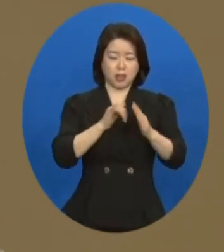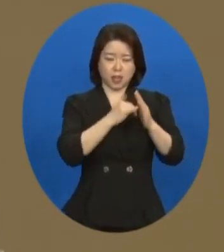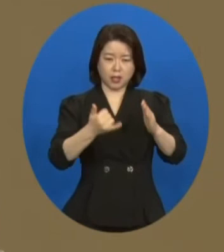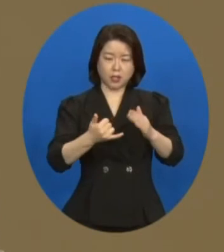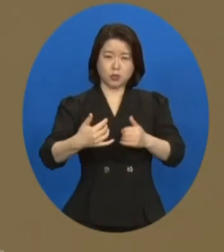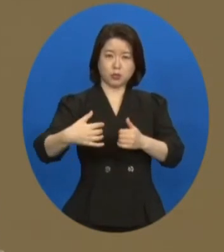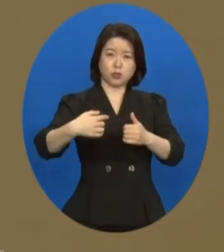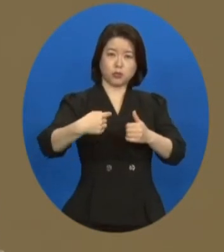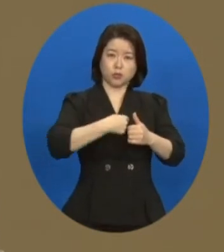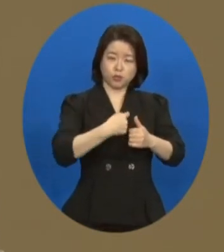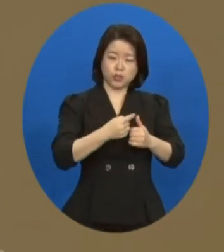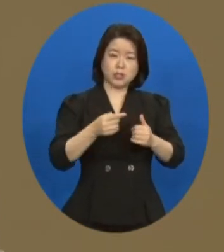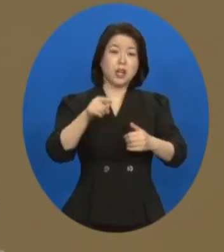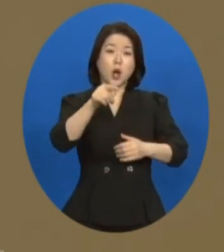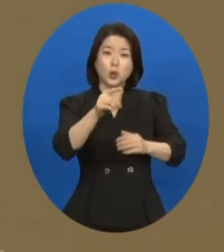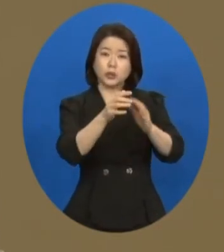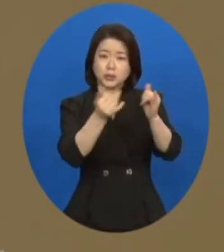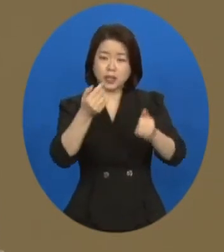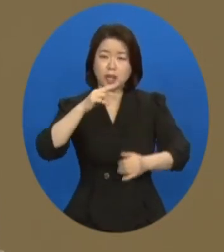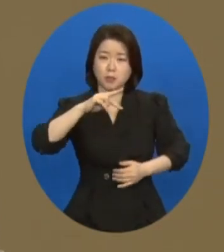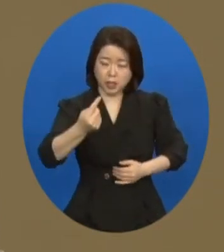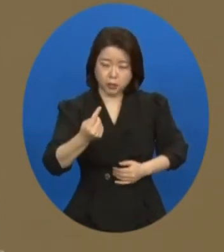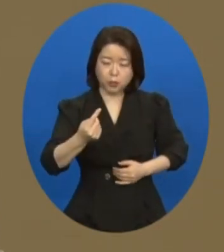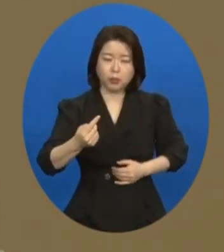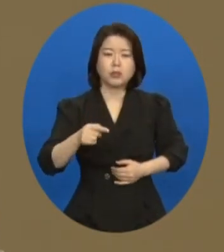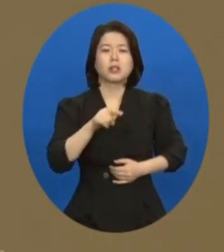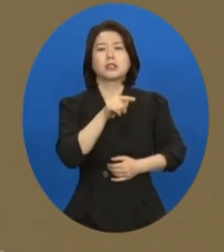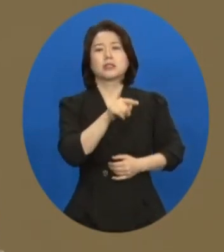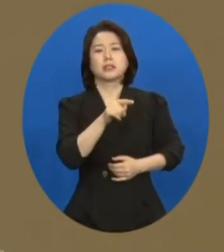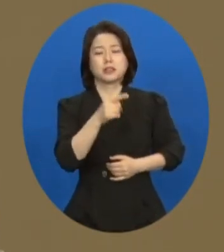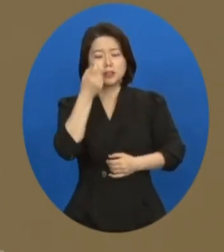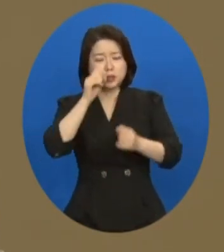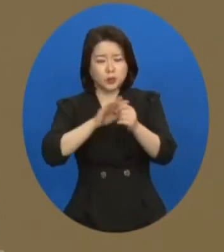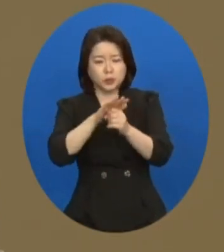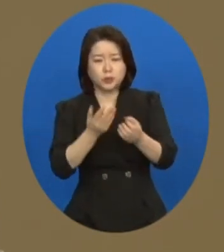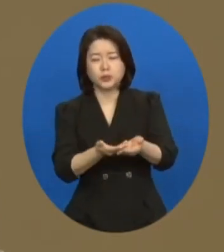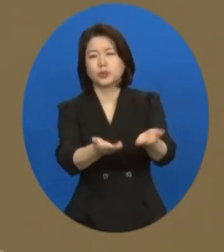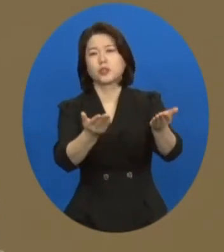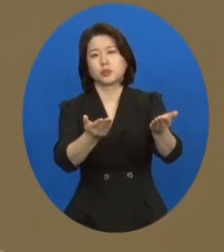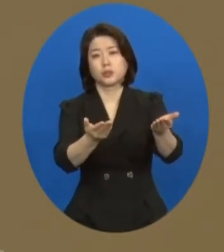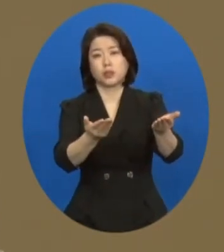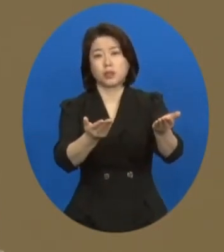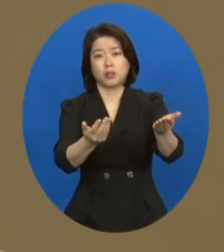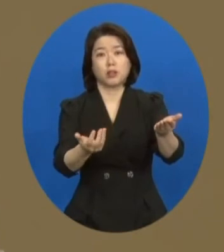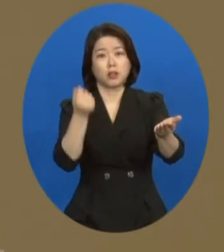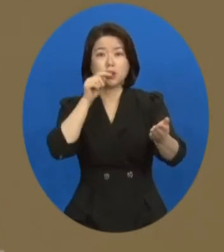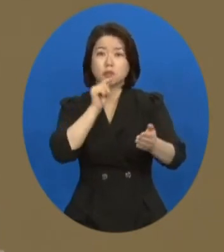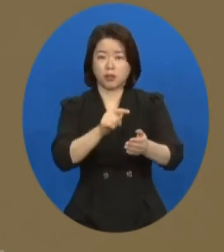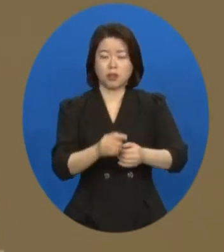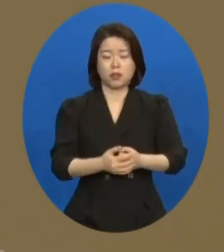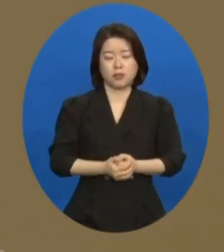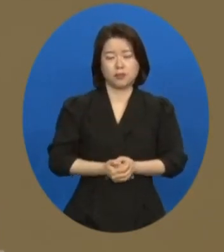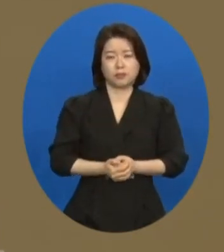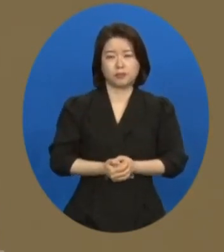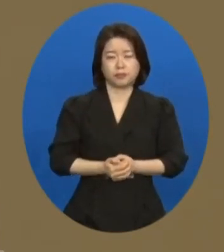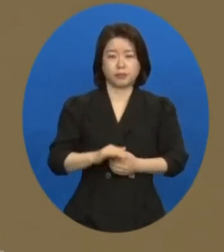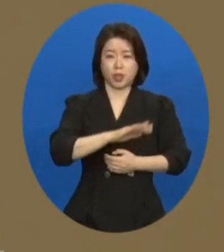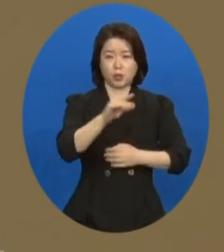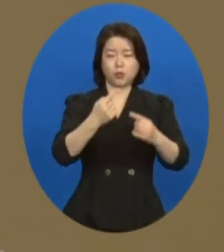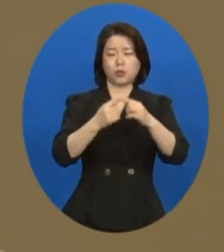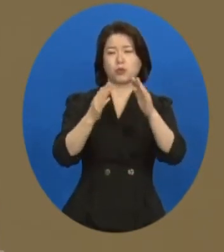라도 어떻든지 그들을 금 유리 여기는 자가 되라고 하신 거에요 여러분 우리 교회도